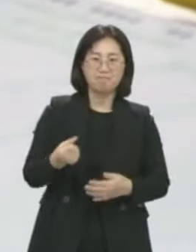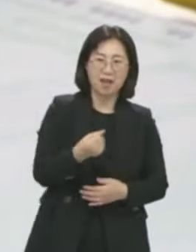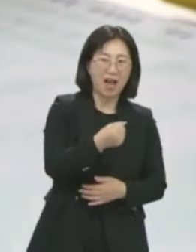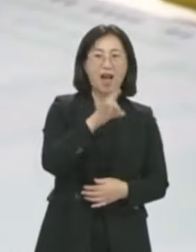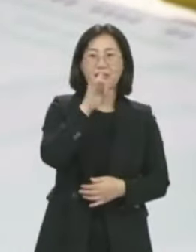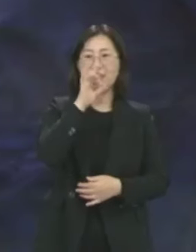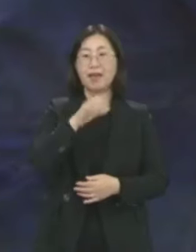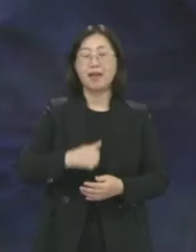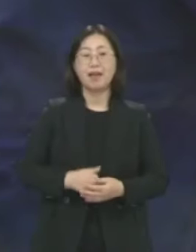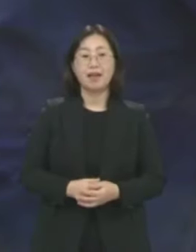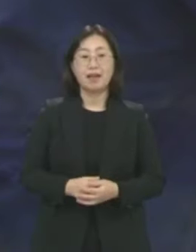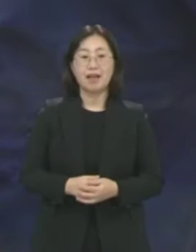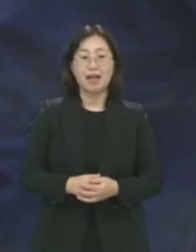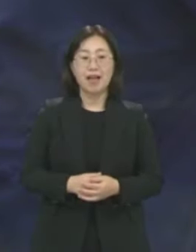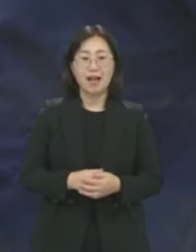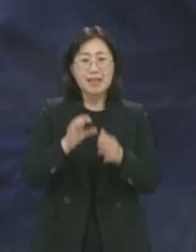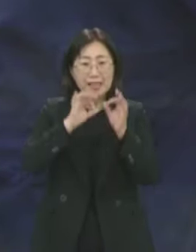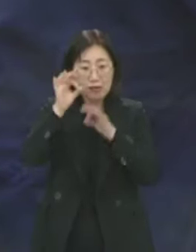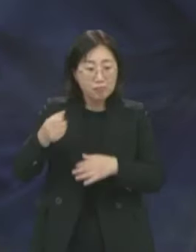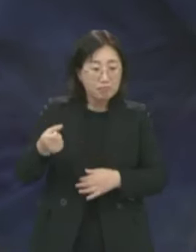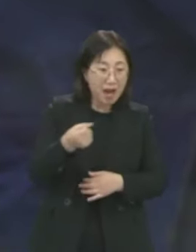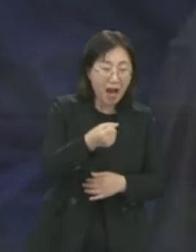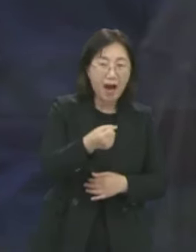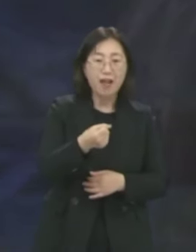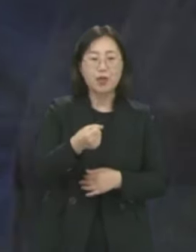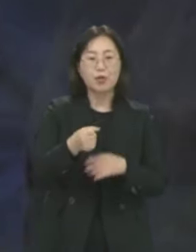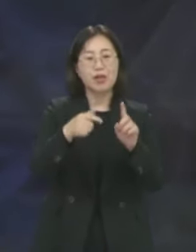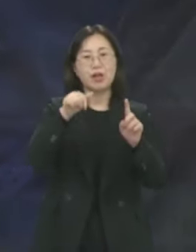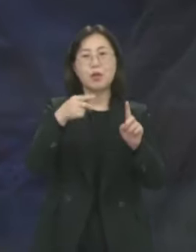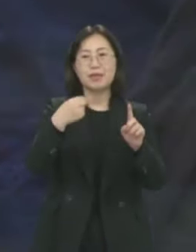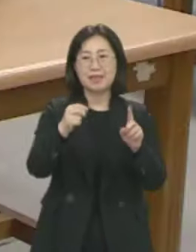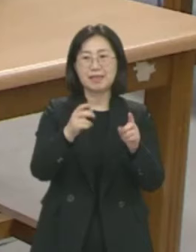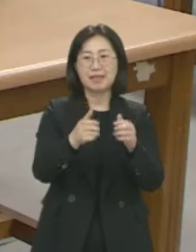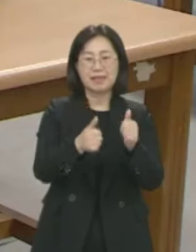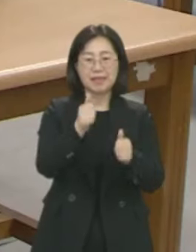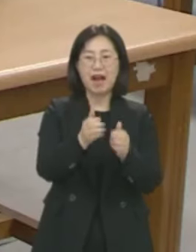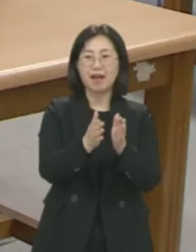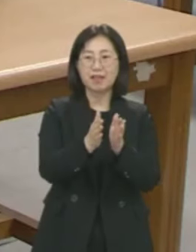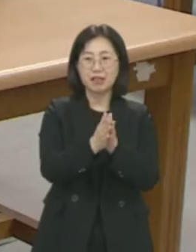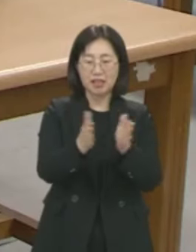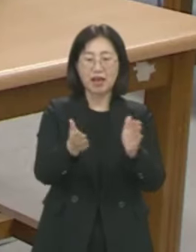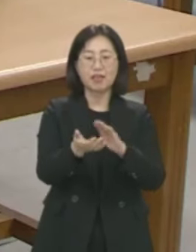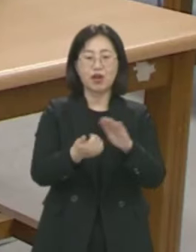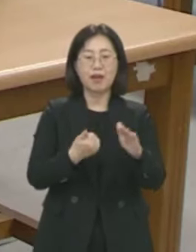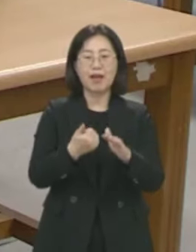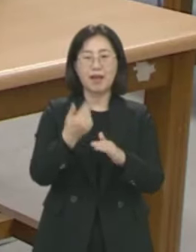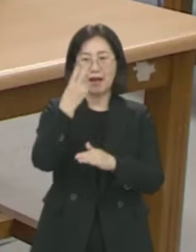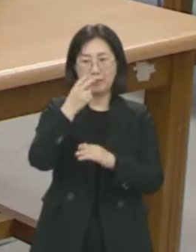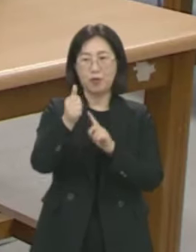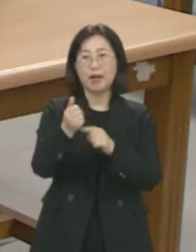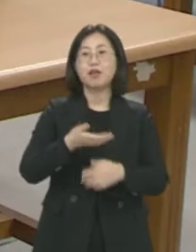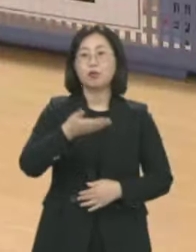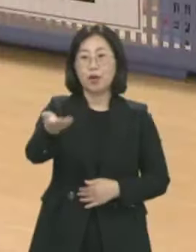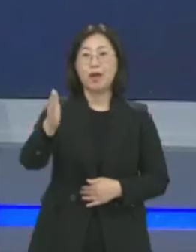갖고 들어갈 수 없으며 실수로 갖고 들어갔다면 1교시 시작 전 감독 간의 지시에 따라 제출해야 합니다.